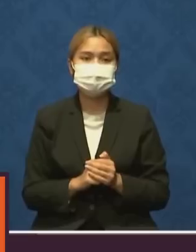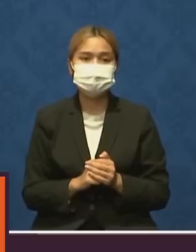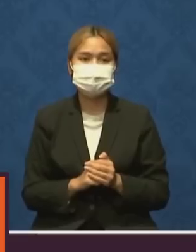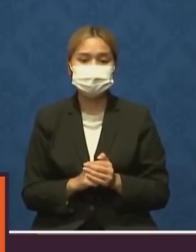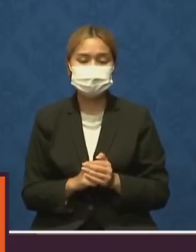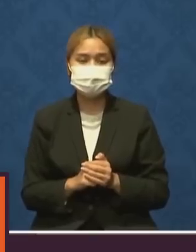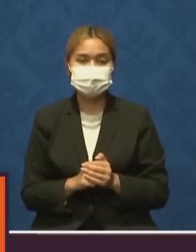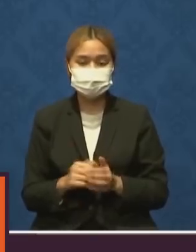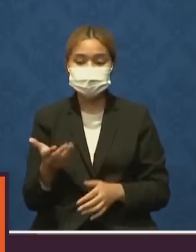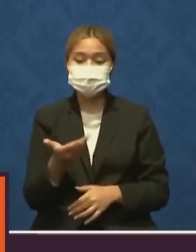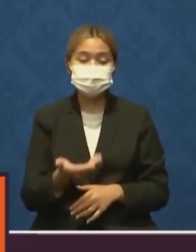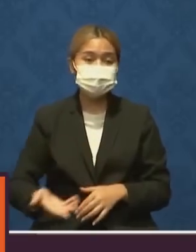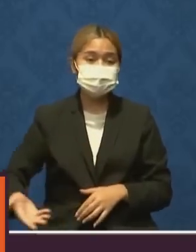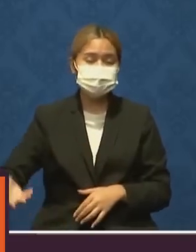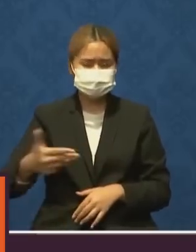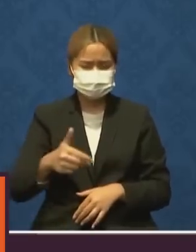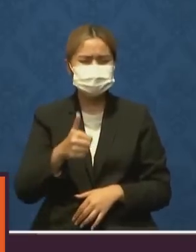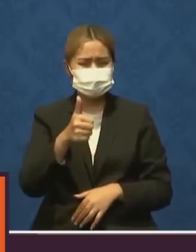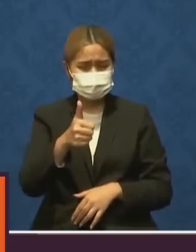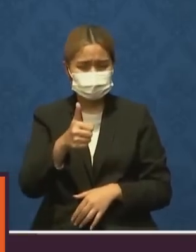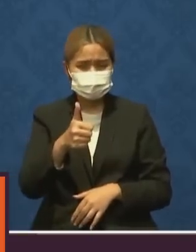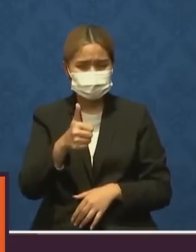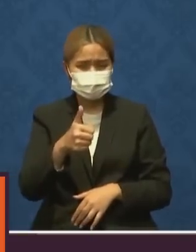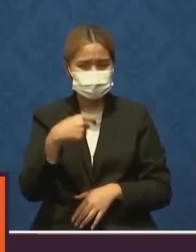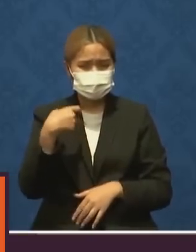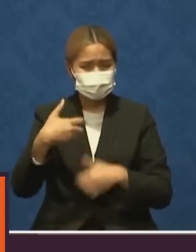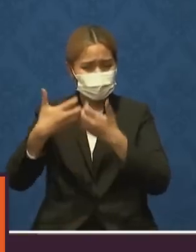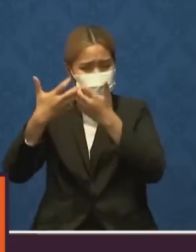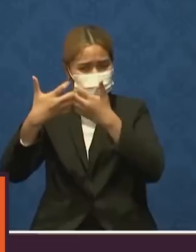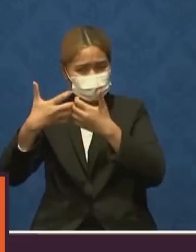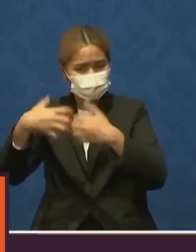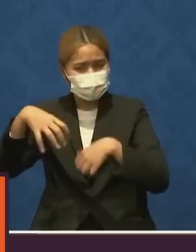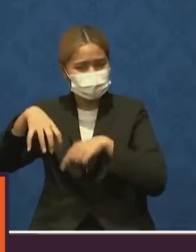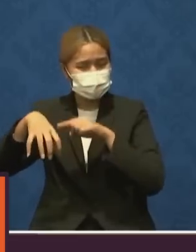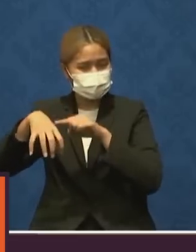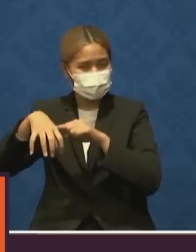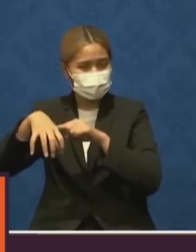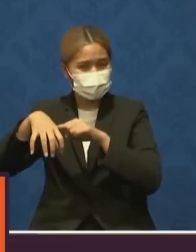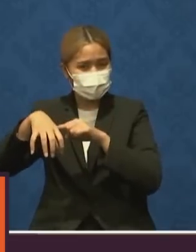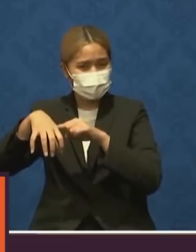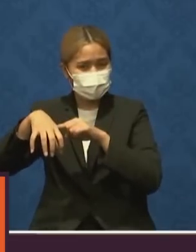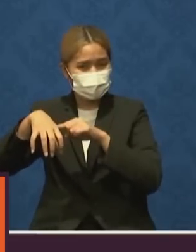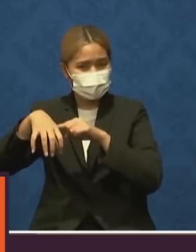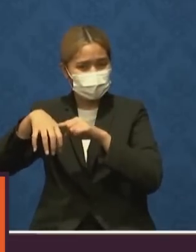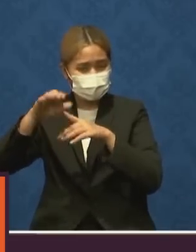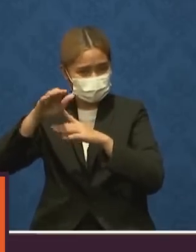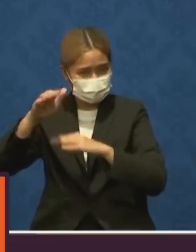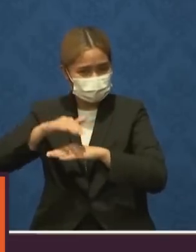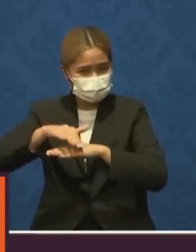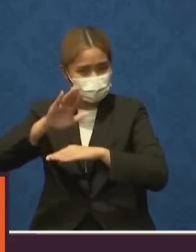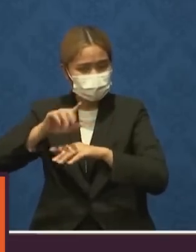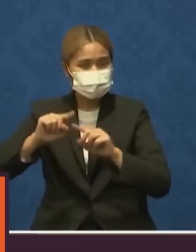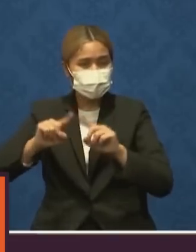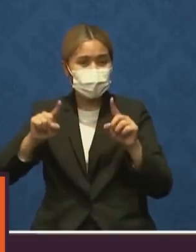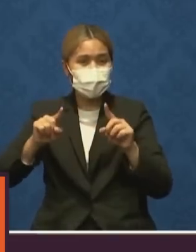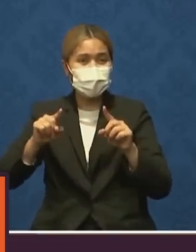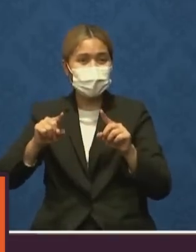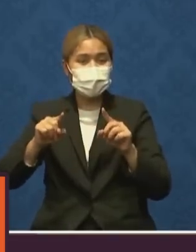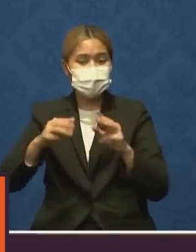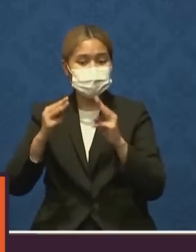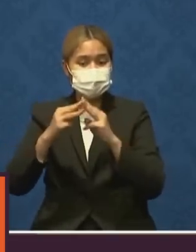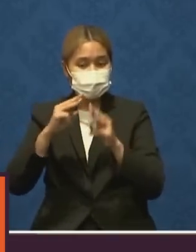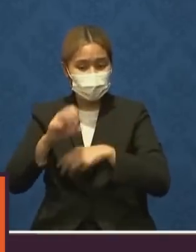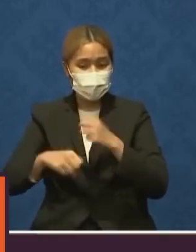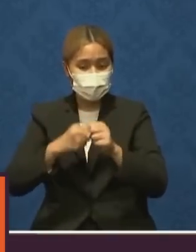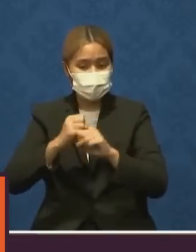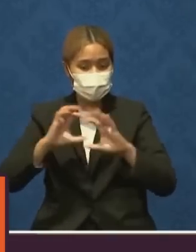บว่าเออกจะดีถไครับเรามีกลัผลิไฟ้าเกินอายุสัญา SPP หมดลงก็น่จะ